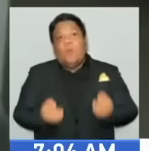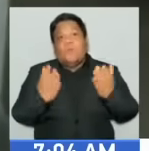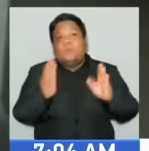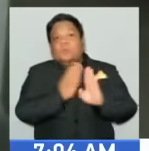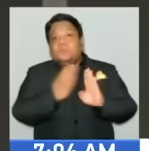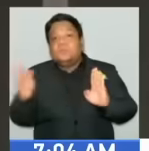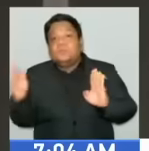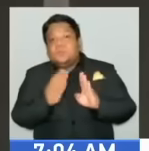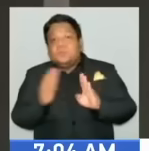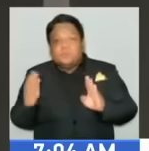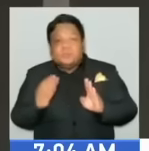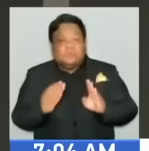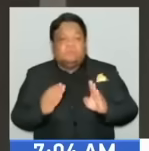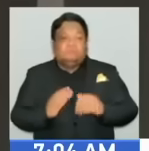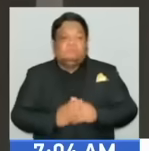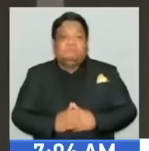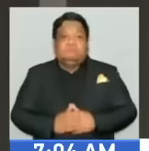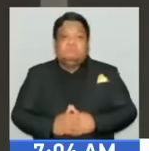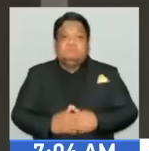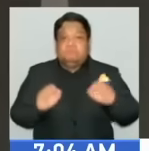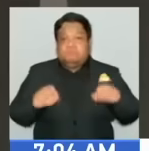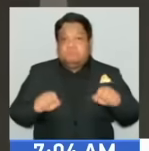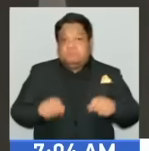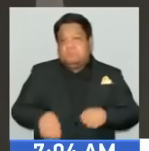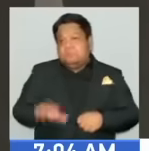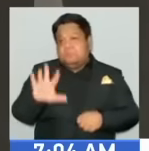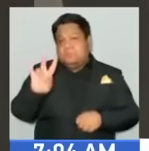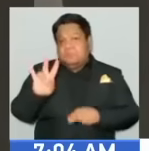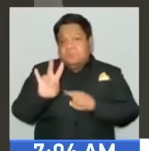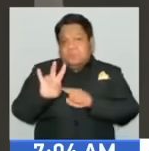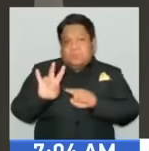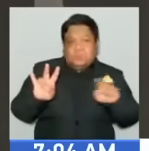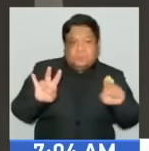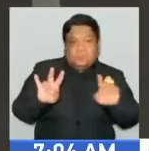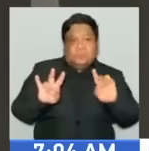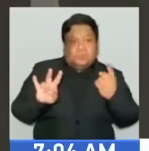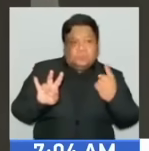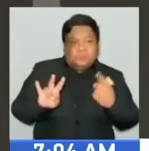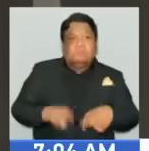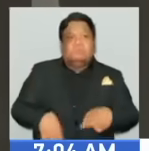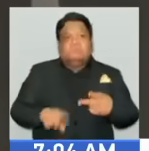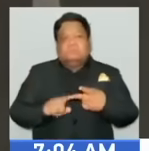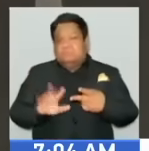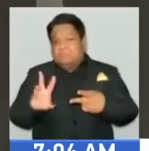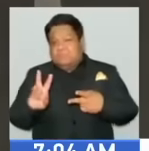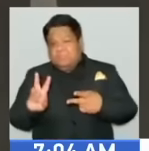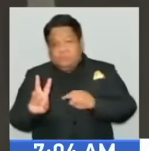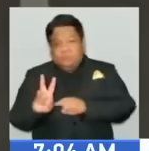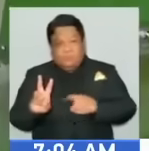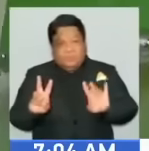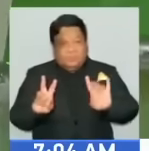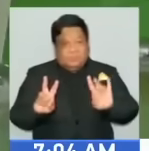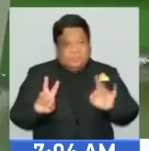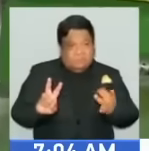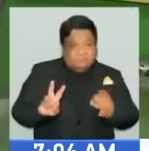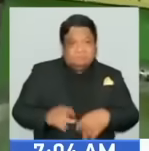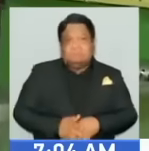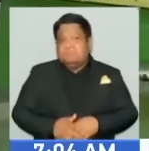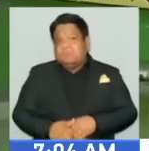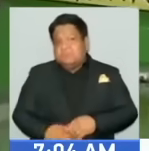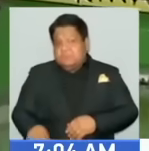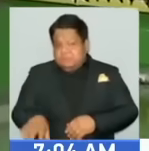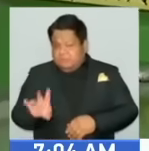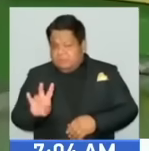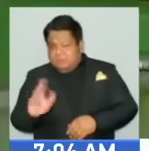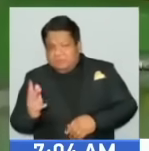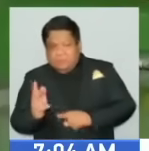pesos, 56 hanggang 78 pesos naman sa gasolina, at 73 hanggang 86 pesos sa kerosene. Ayon sa Department of